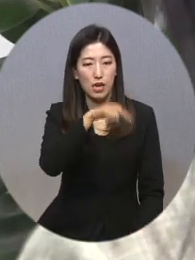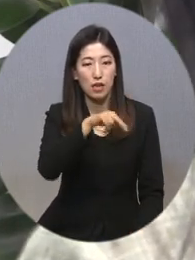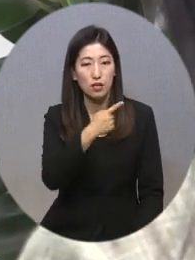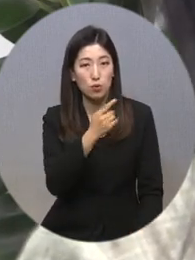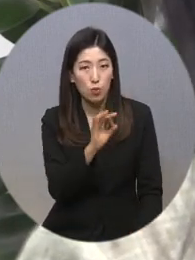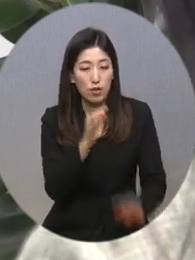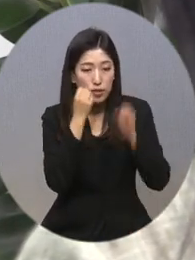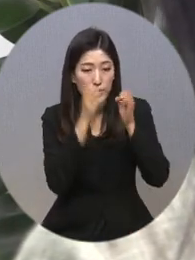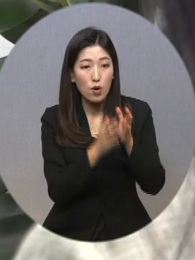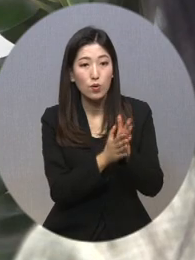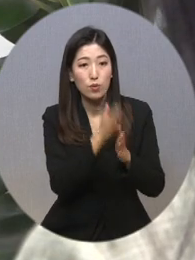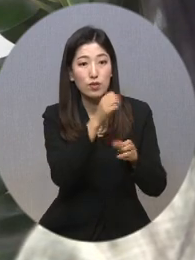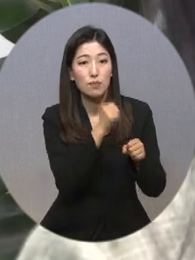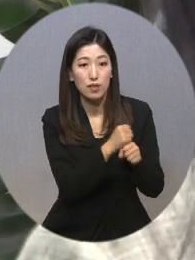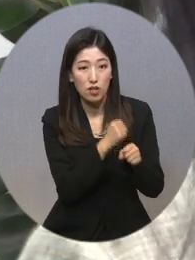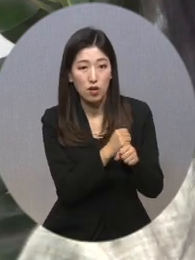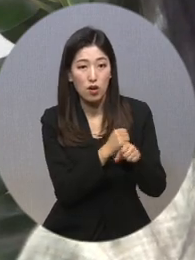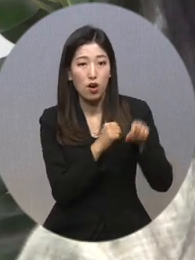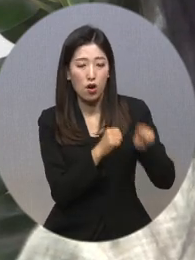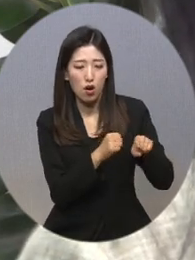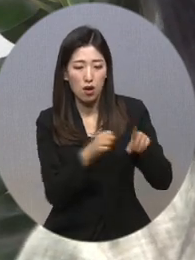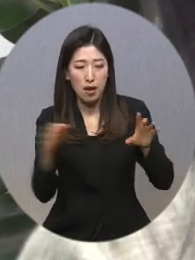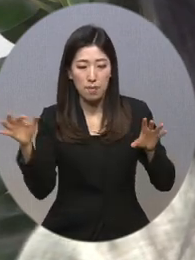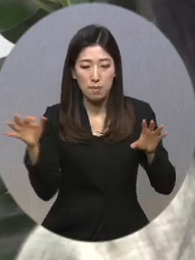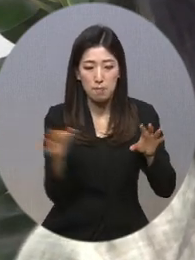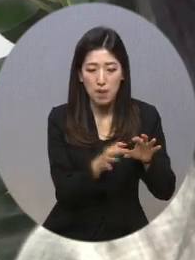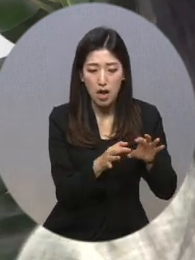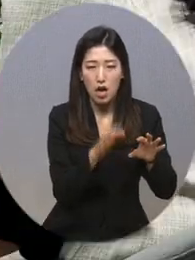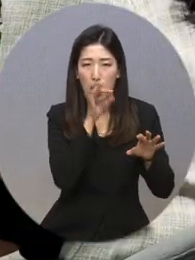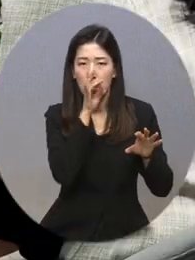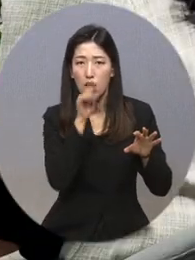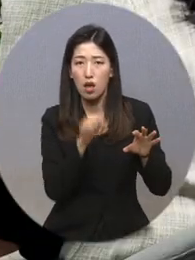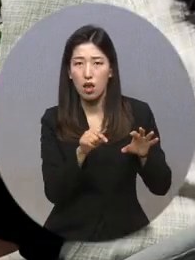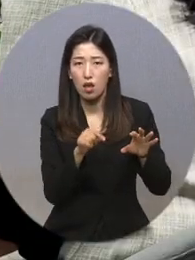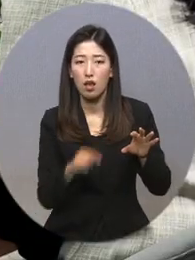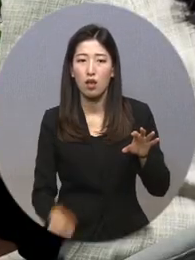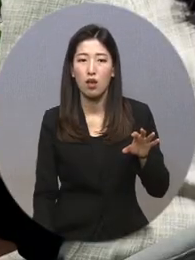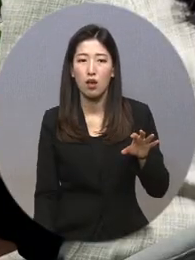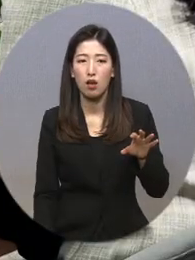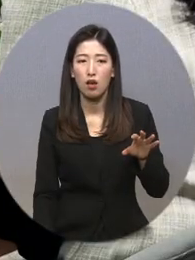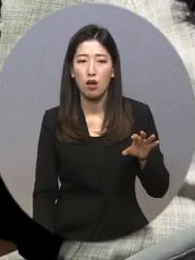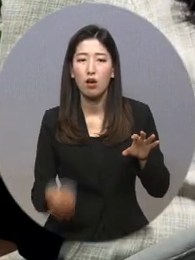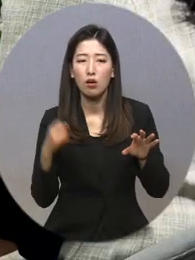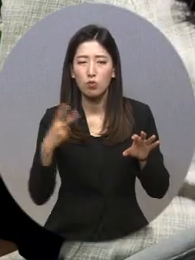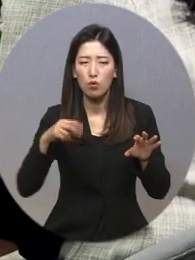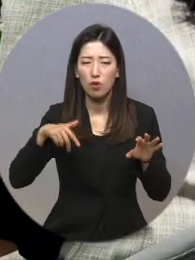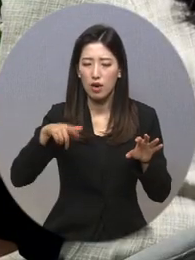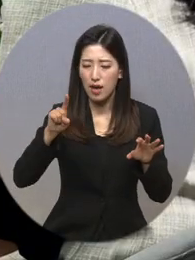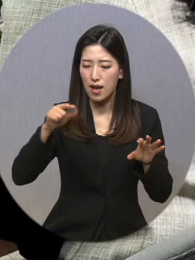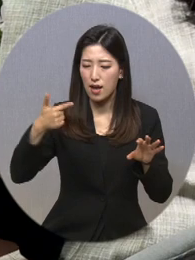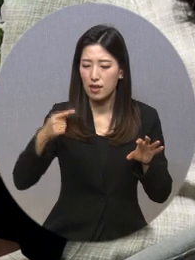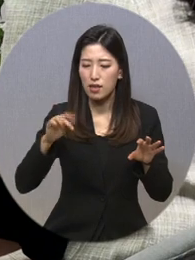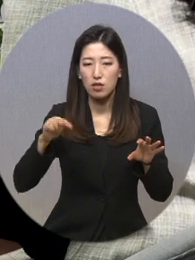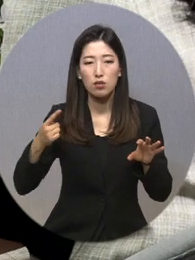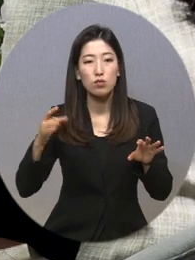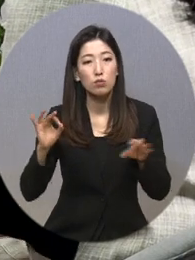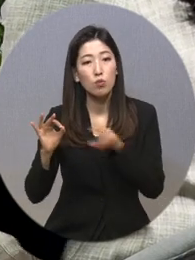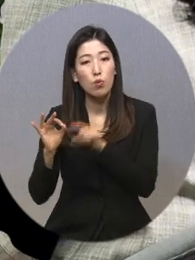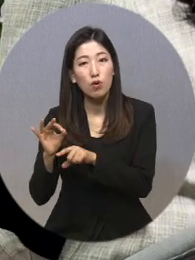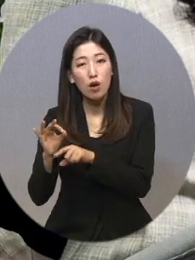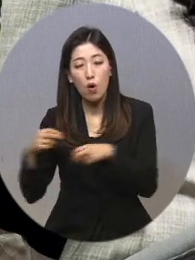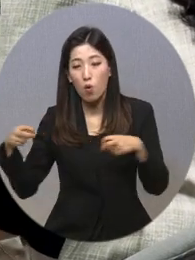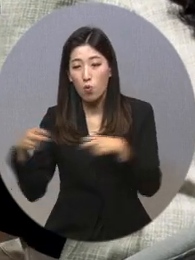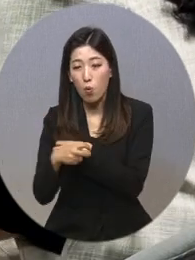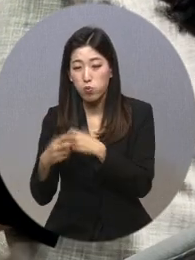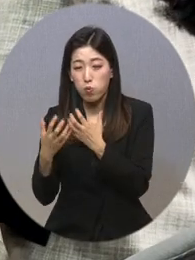그 부분에 철도 교통이 연결되어 있지 못한다라고 하든지, 혹은 가능동 경민대 이쪽에 많은